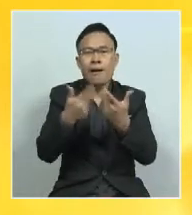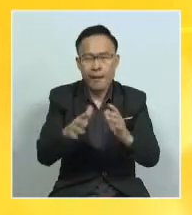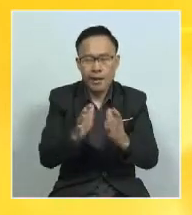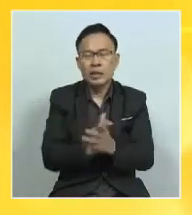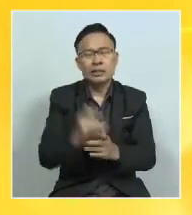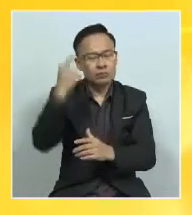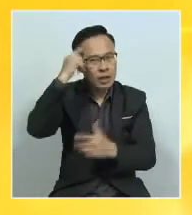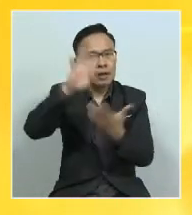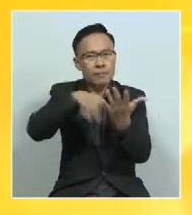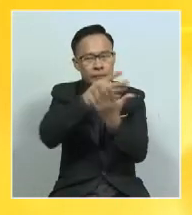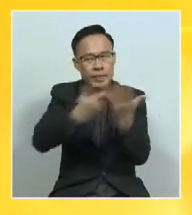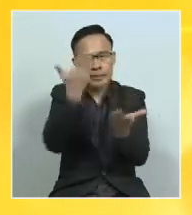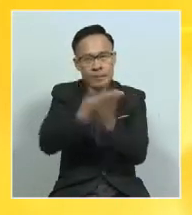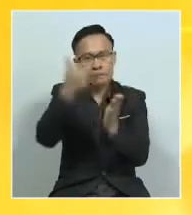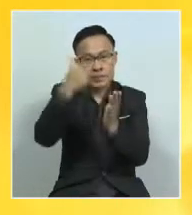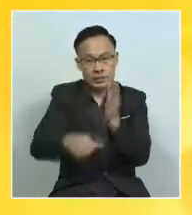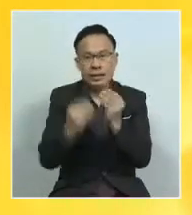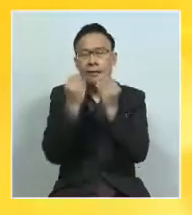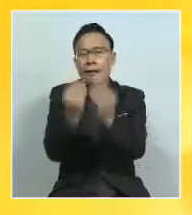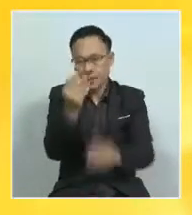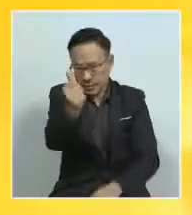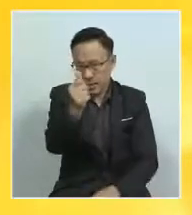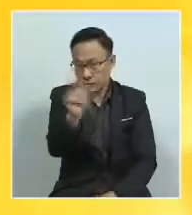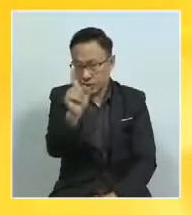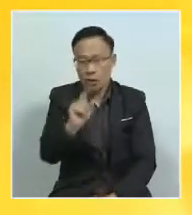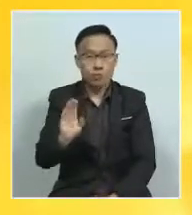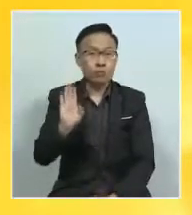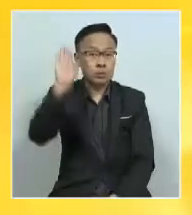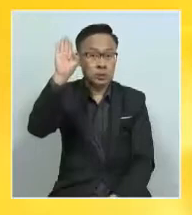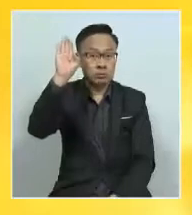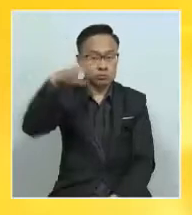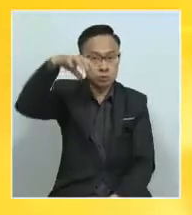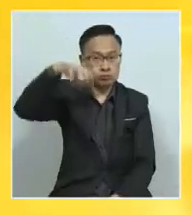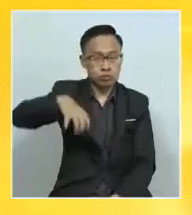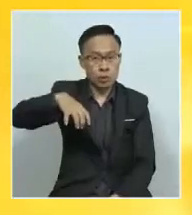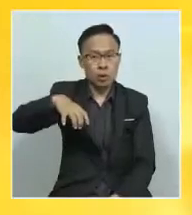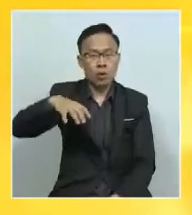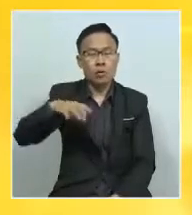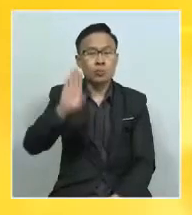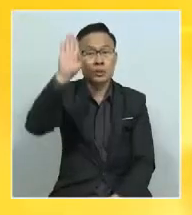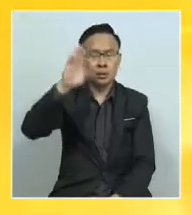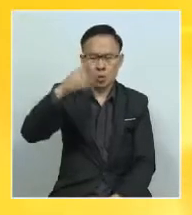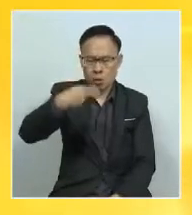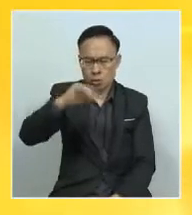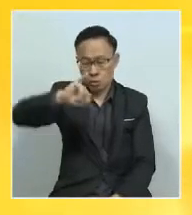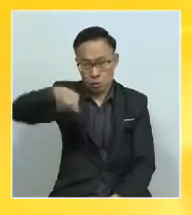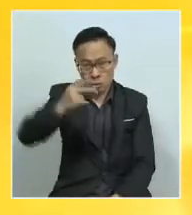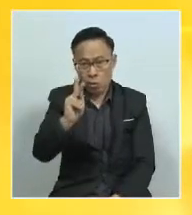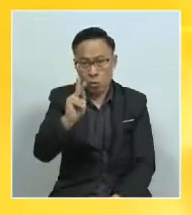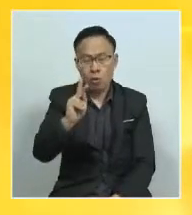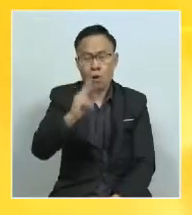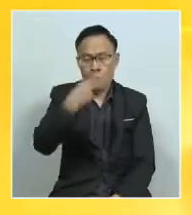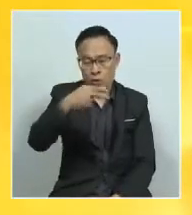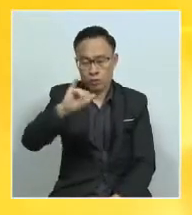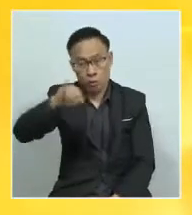รจะกำหนดมาตรการให้สิทธิประโยชน์ทางภาษีโดยเฉพาะบริษัทหรือว่าห้างหุ้นส่วนนิติบุคคลนะคะสามารถนำรายจ่าย